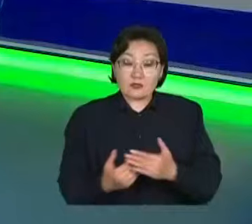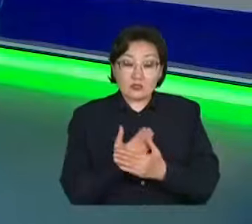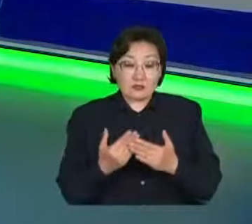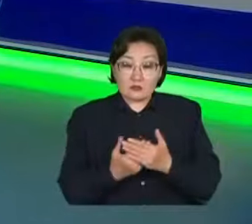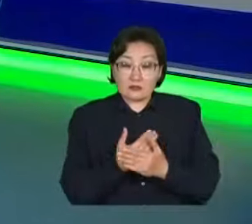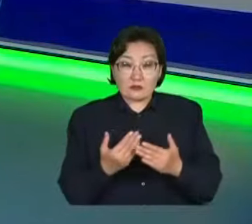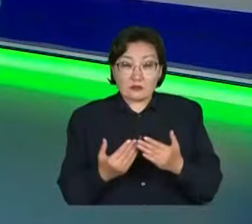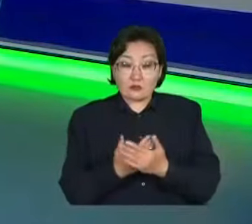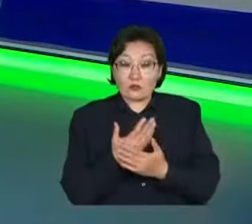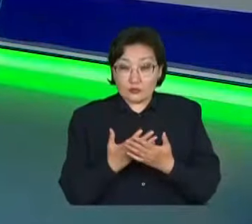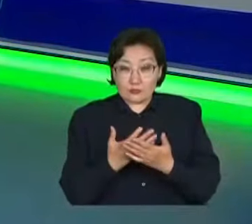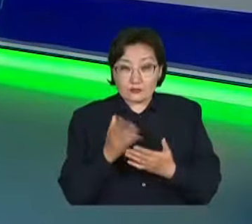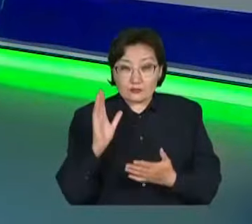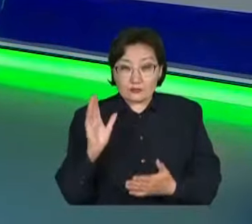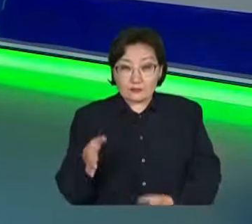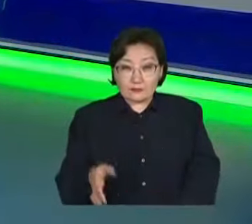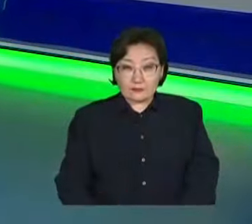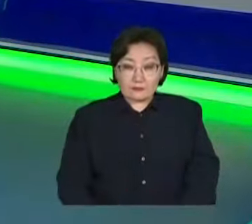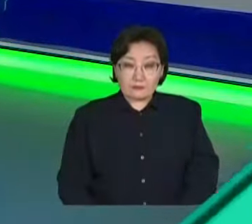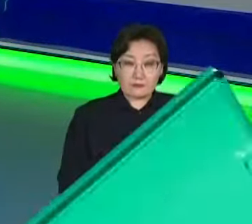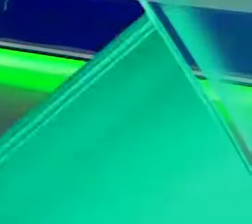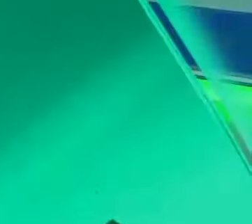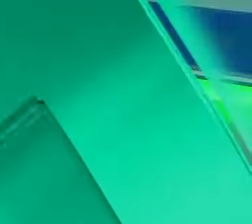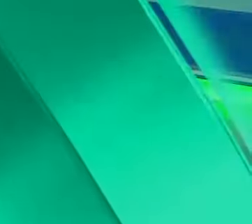Жаңалықтардың екінші жартысынан көретіндеріңіз.